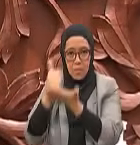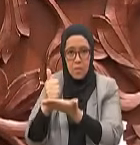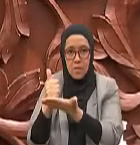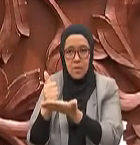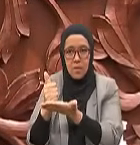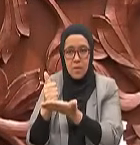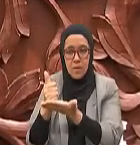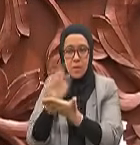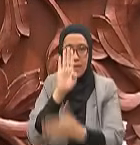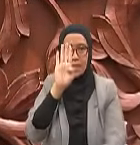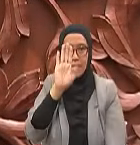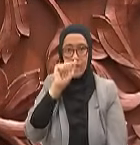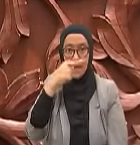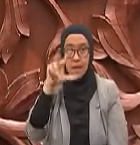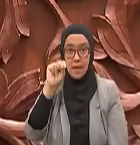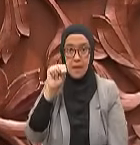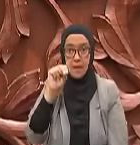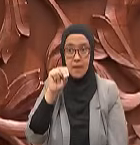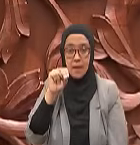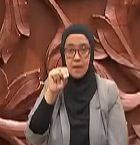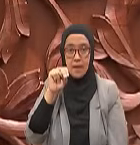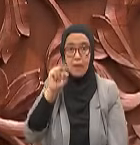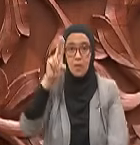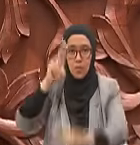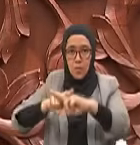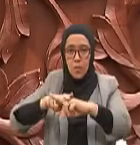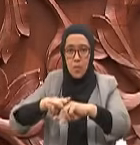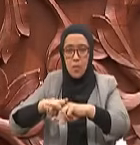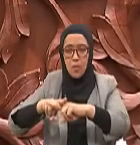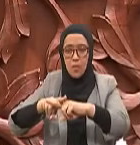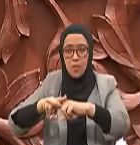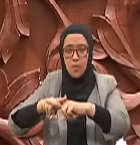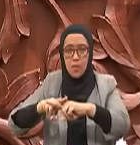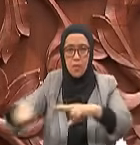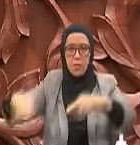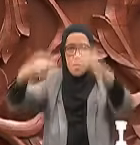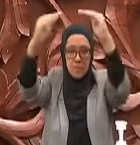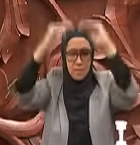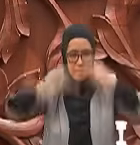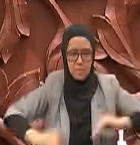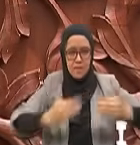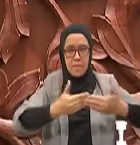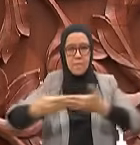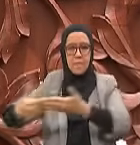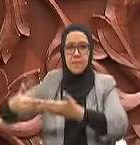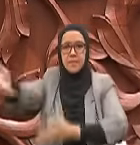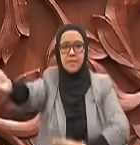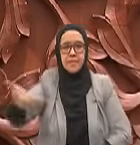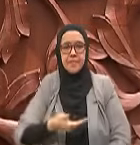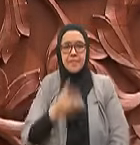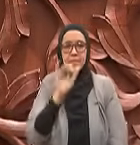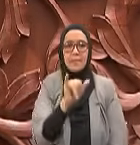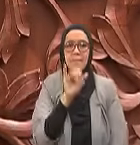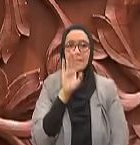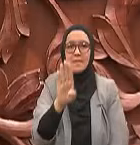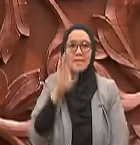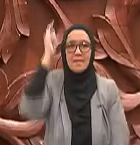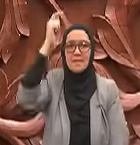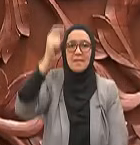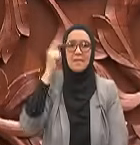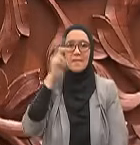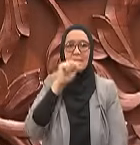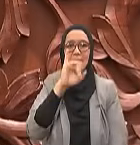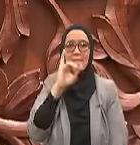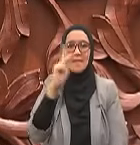bagan-bagan bahkan duduk seterusnya Saya ingin menjemput jangan pomade Tuan